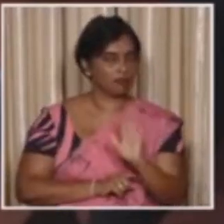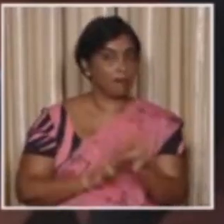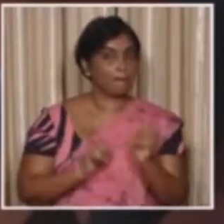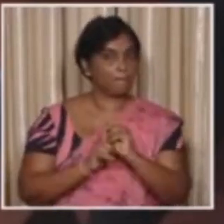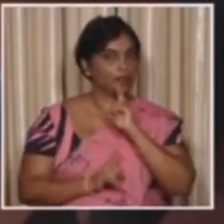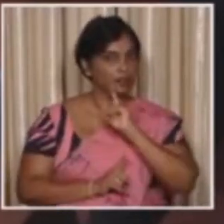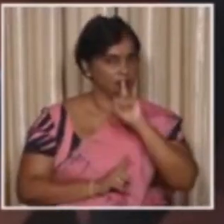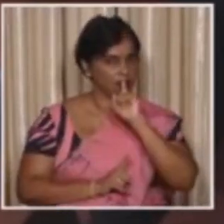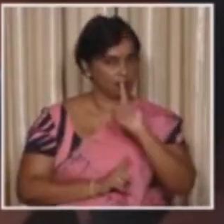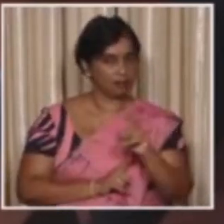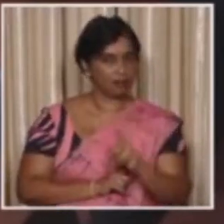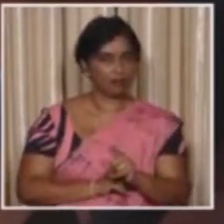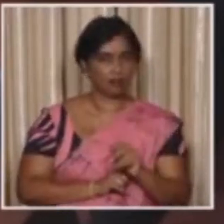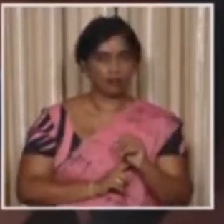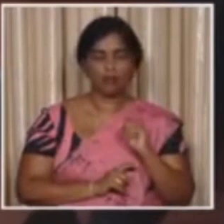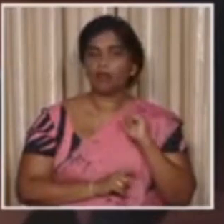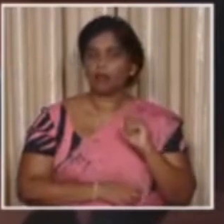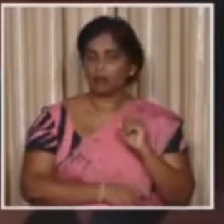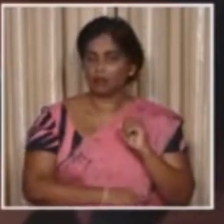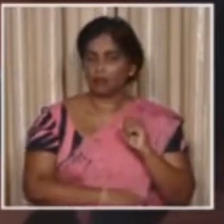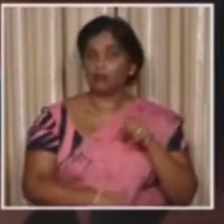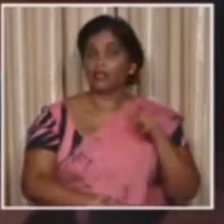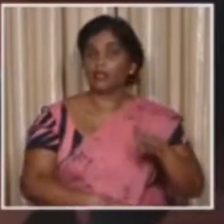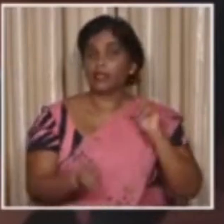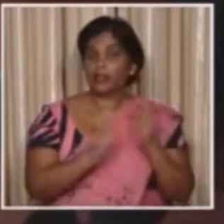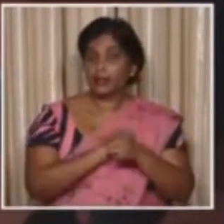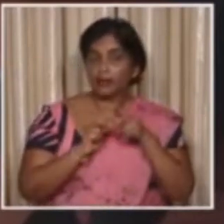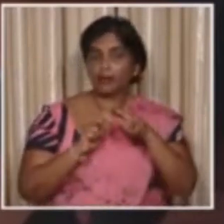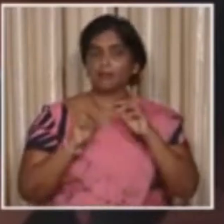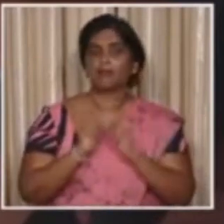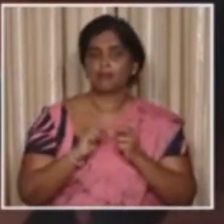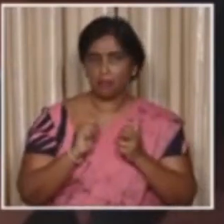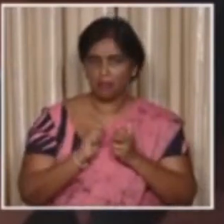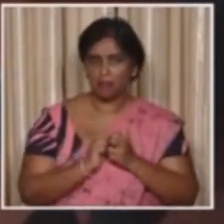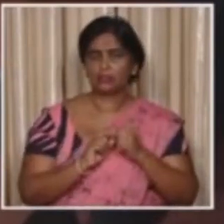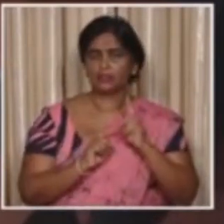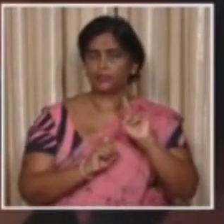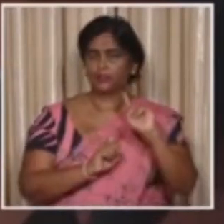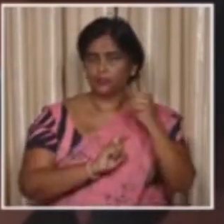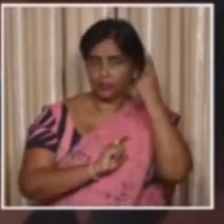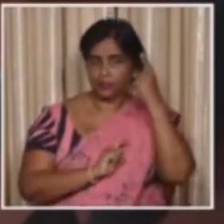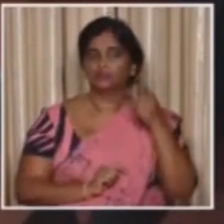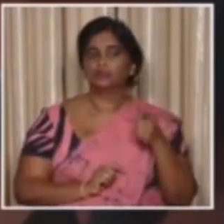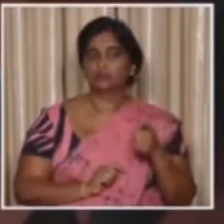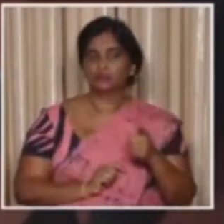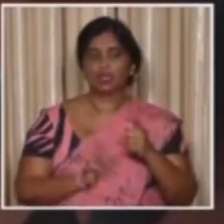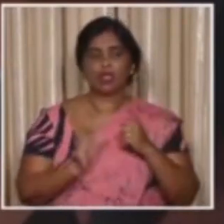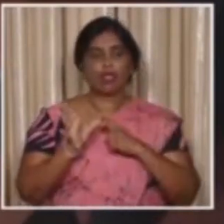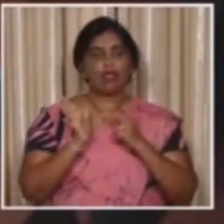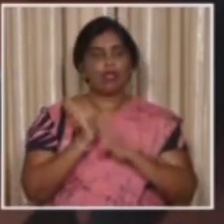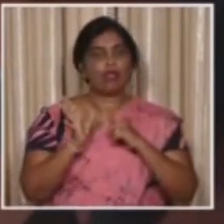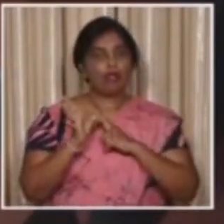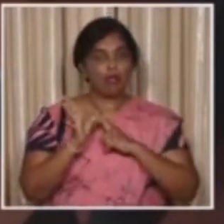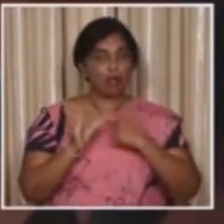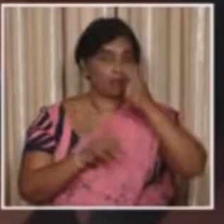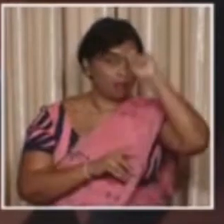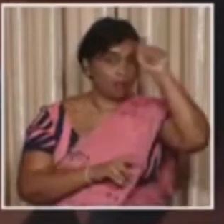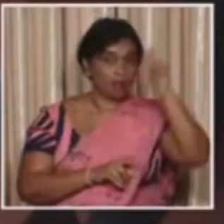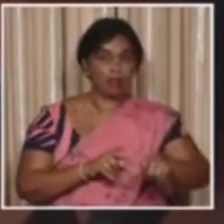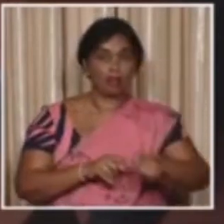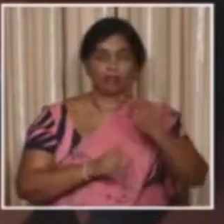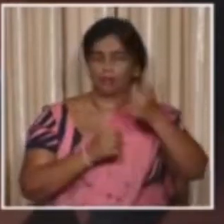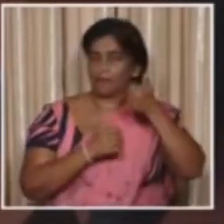කියන්නේ මොකද මේ ක්‍රිකට් අර්බුදයේ ඉස්සරලම ආනා පුංචි හේවල වැනි වැදගත් මහතුරු පළව